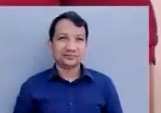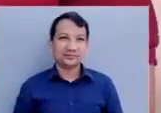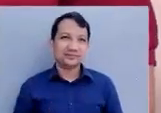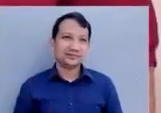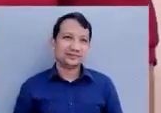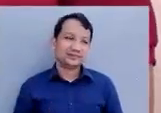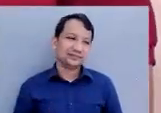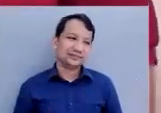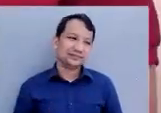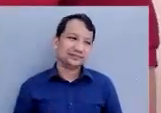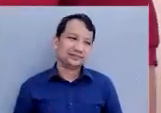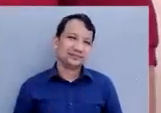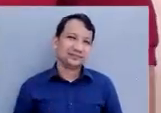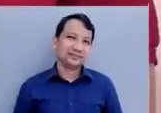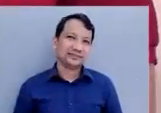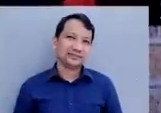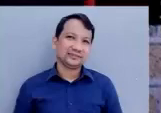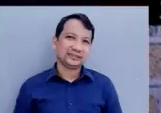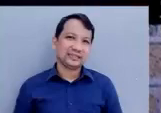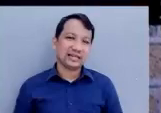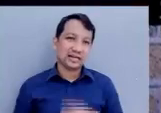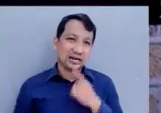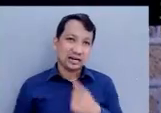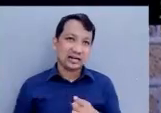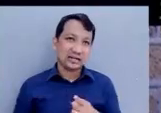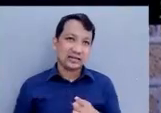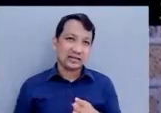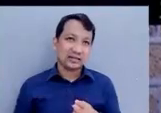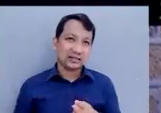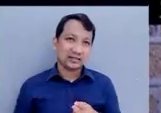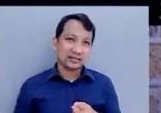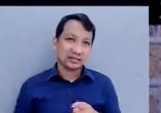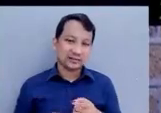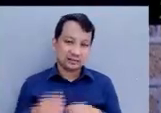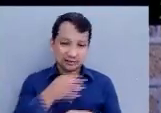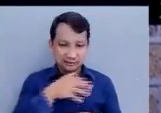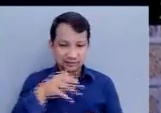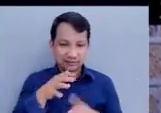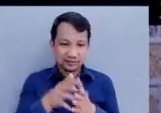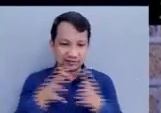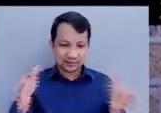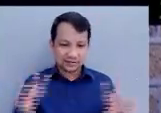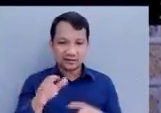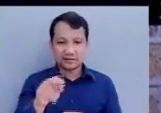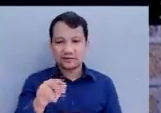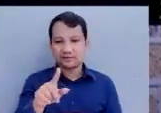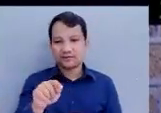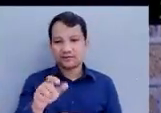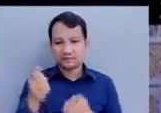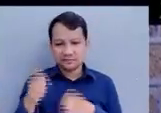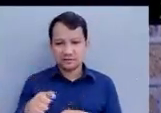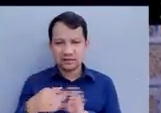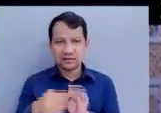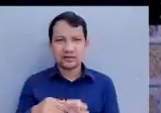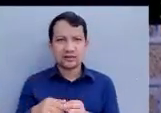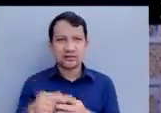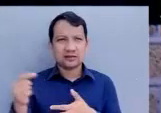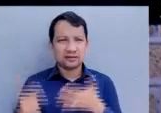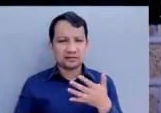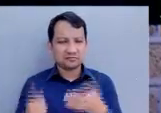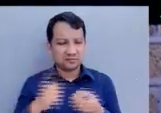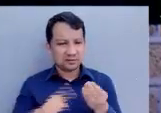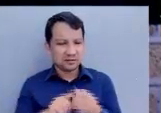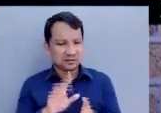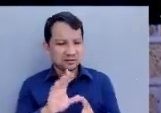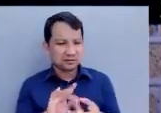Jam Oo so sabi niyo nga na yung functions inyo yan ang pinakamalakas no maraming mga events Anong ano bang u mga events ang